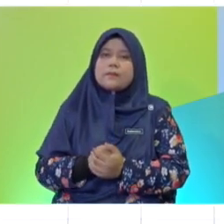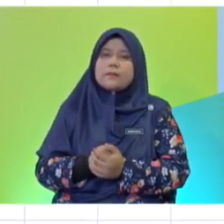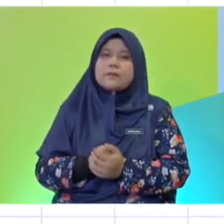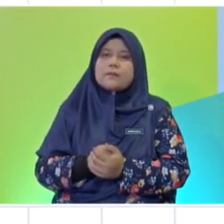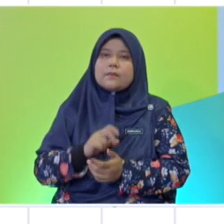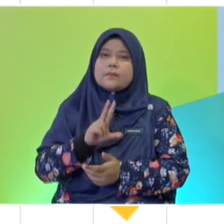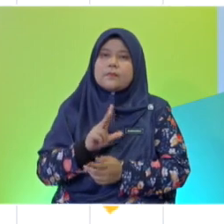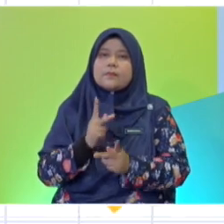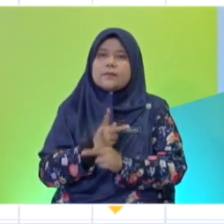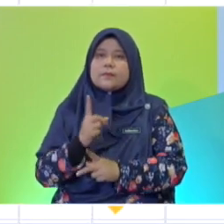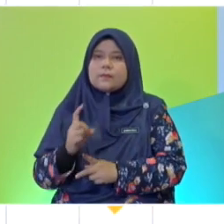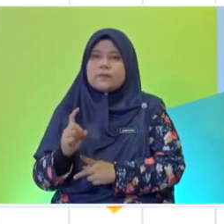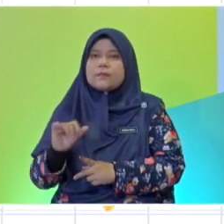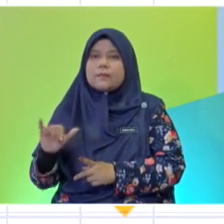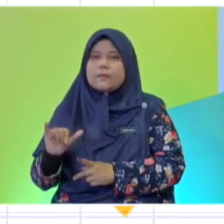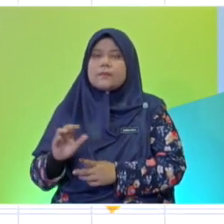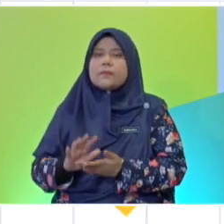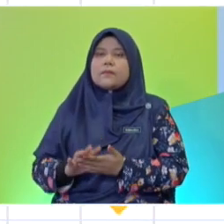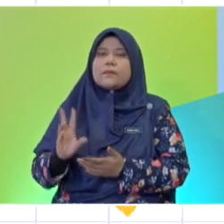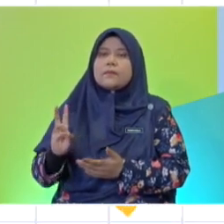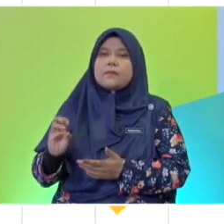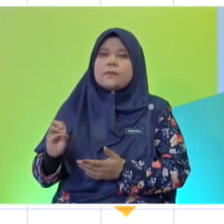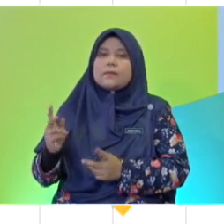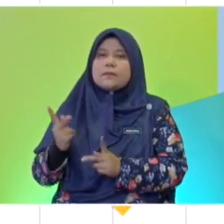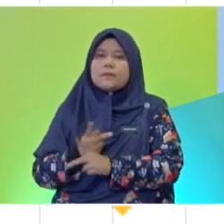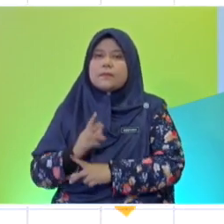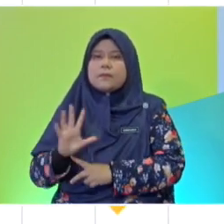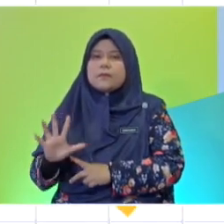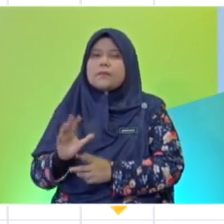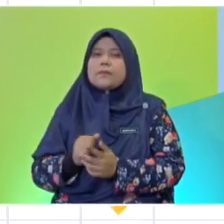x = 60 dan 5 Oke